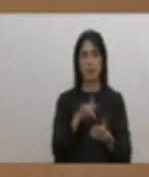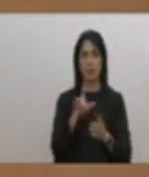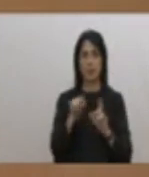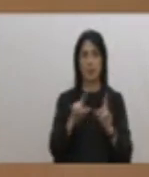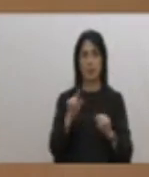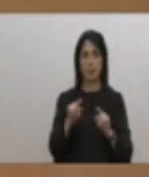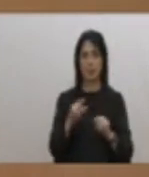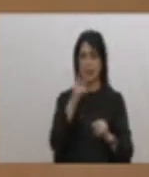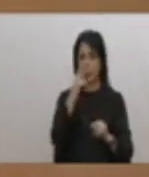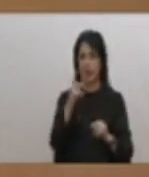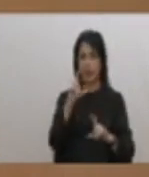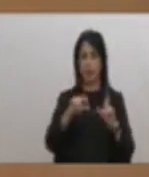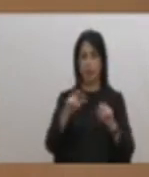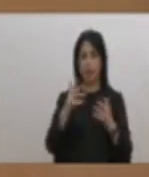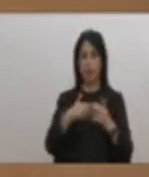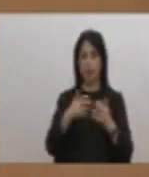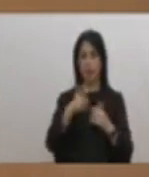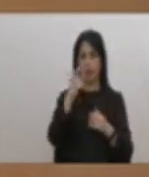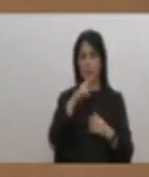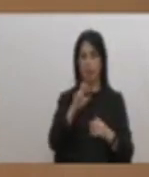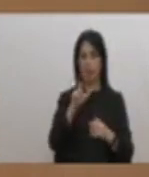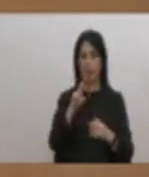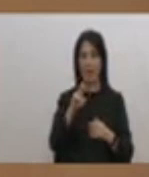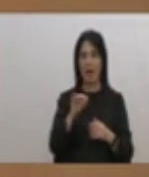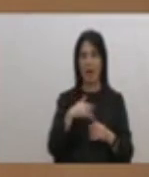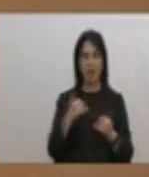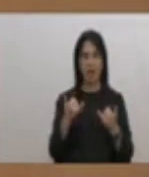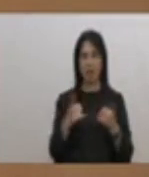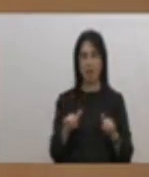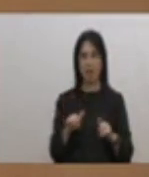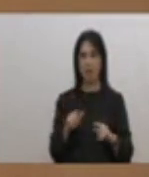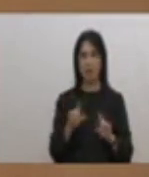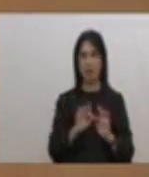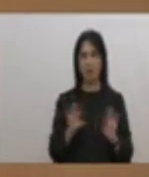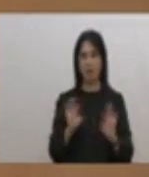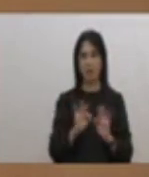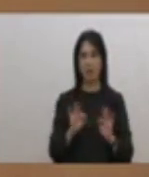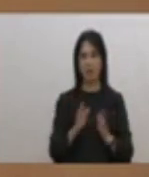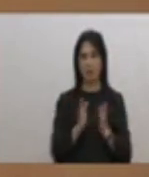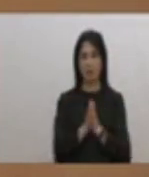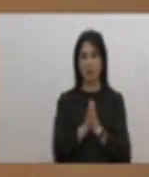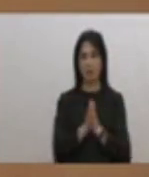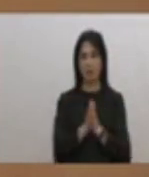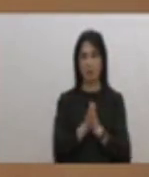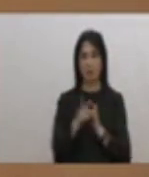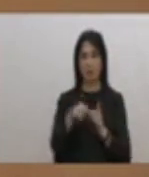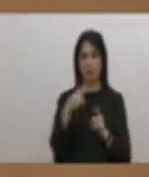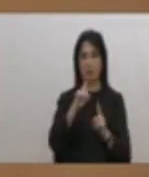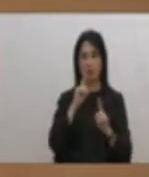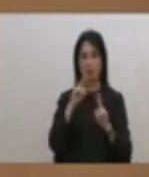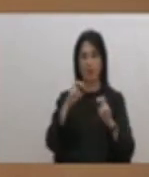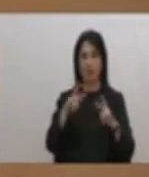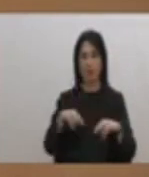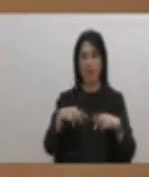ამ ქვეყნიდან. ნახეთ სტატისტიკა, ბატონო ბექა, თქვენგან მართლა გამკვირვებია ეს განცხადება. გთხოვთ, რომ შემდეგ სხვამაზე იქნებ